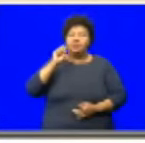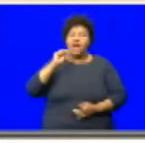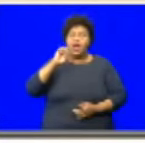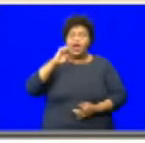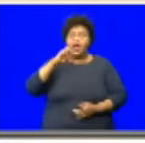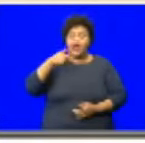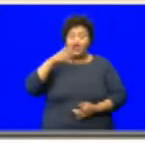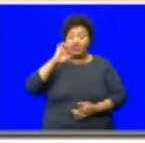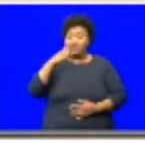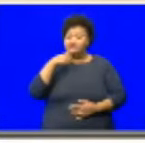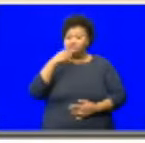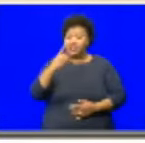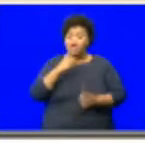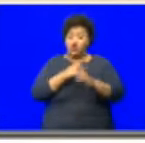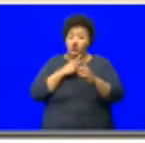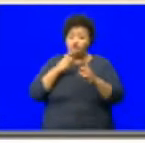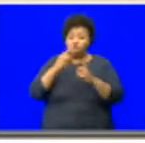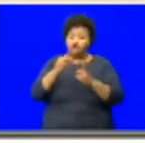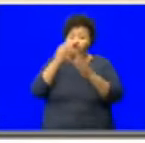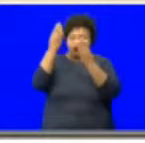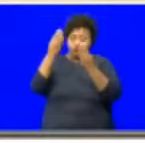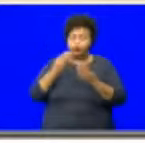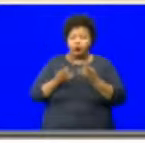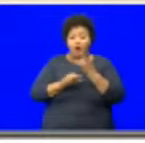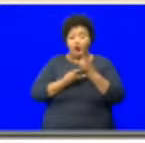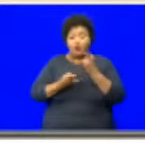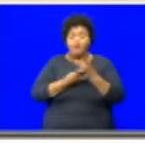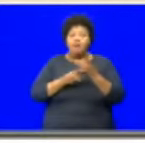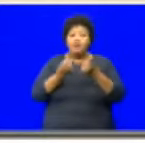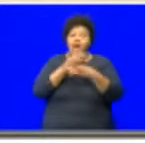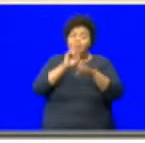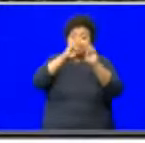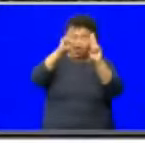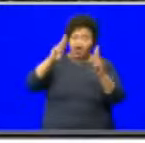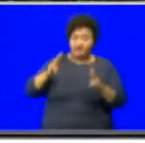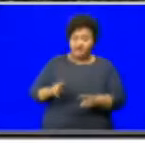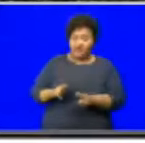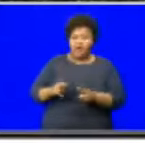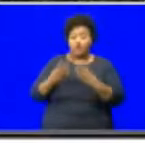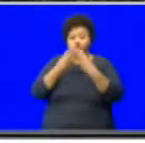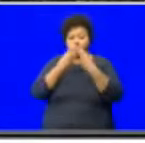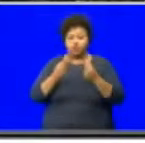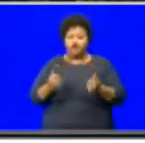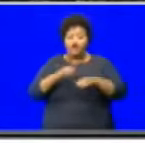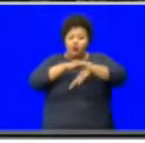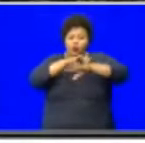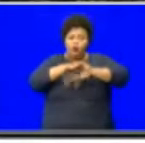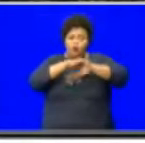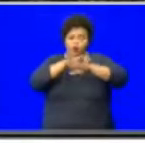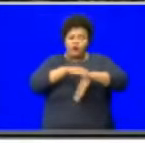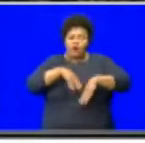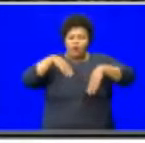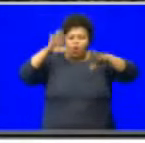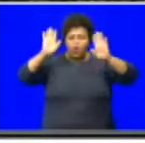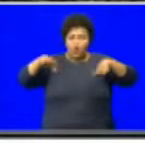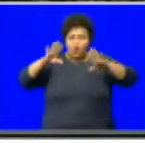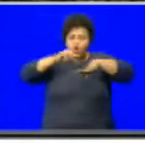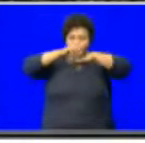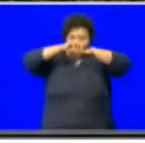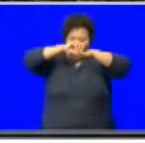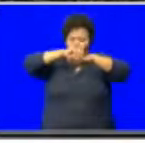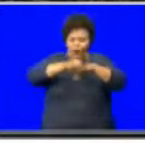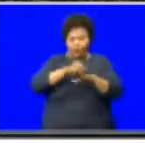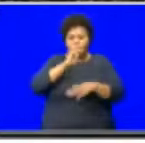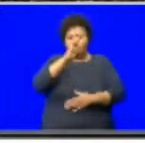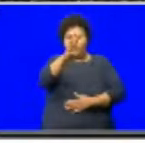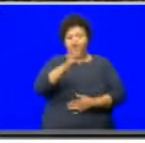ekunqobeni isifo samalala eveva ikakhulukati lapho sanze khona kakhulu. This vaccine has been under